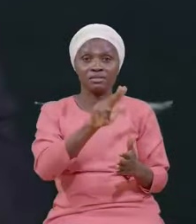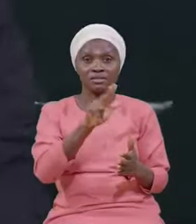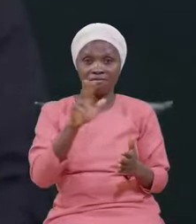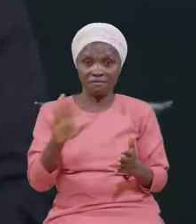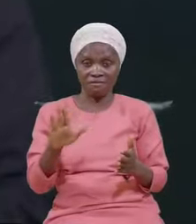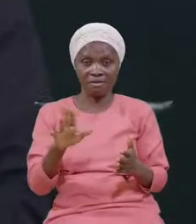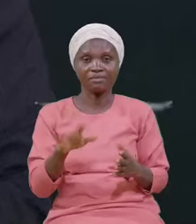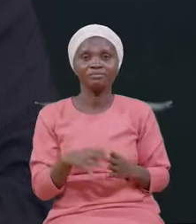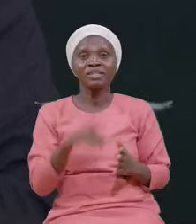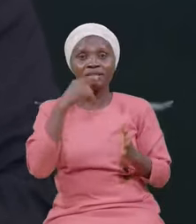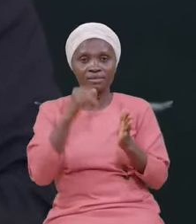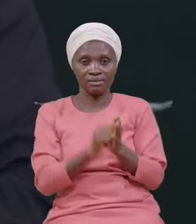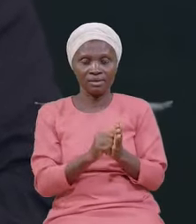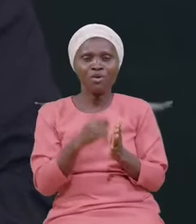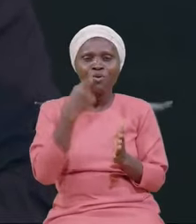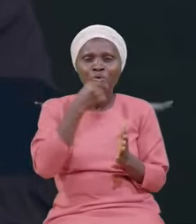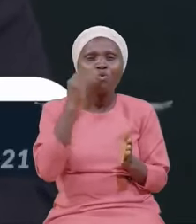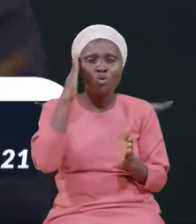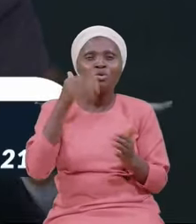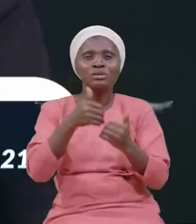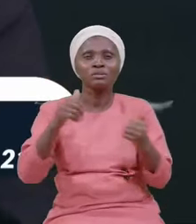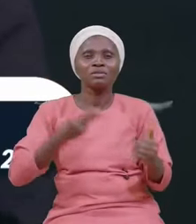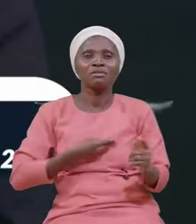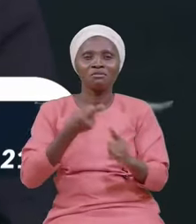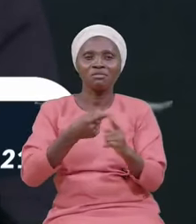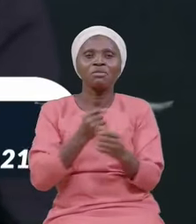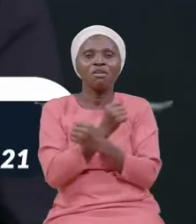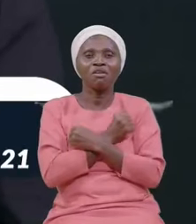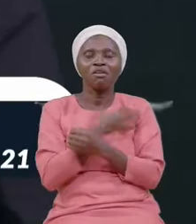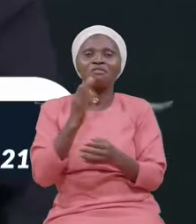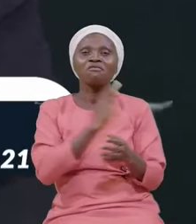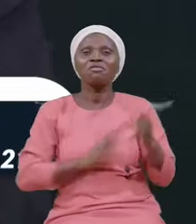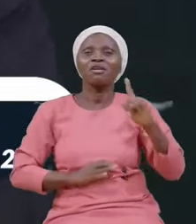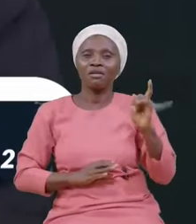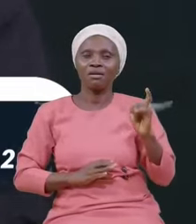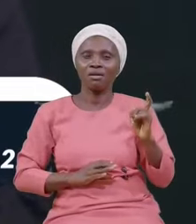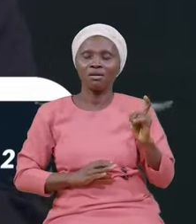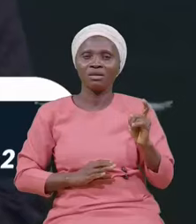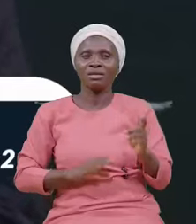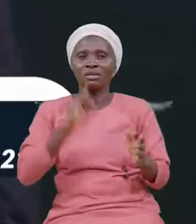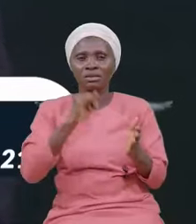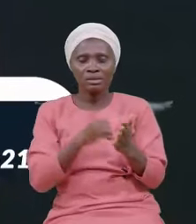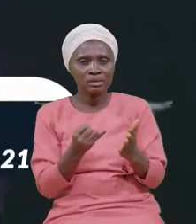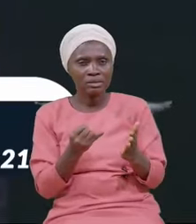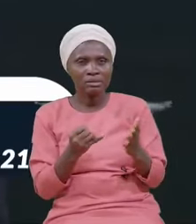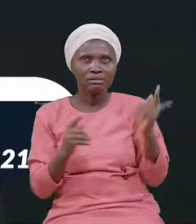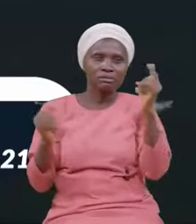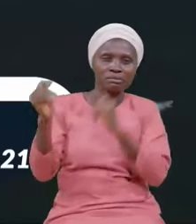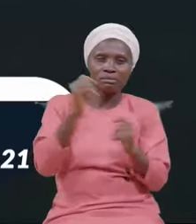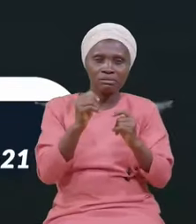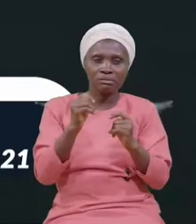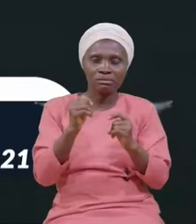Verset 35. Qui nous séparera de l'amour de Christ? Sera-ce la tribulation, ou l'angoisse, ou